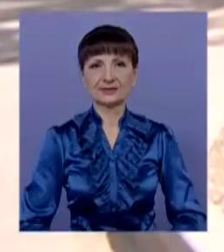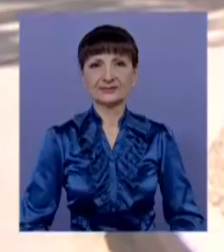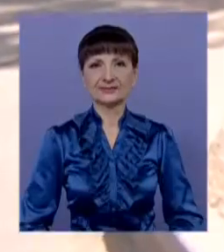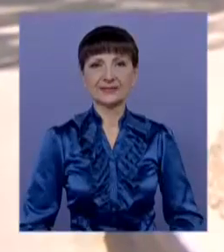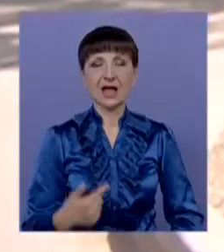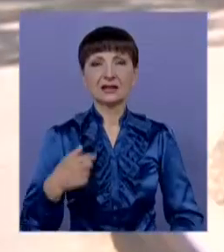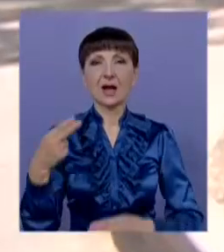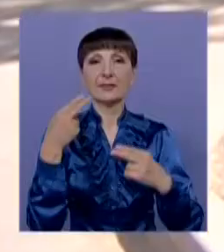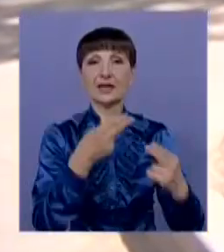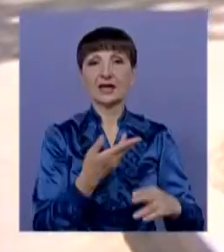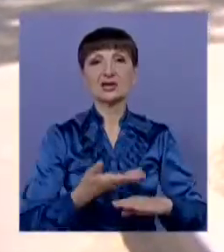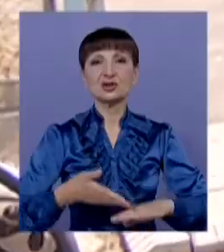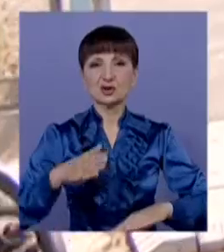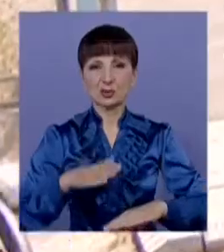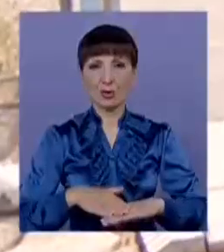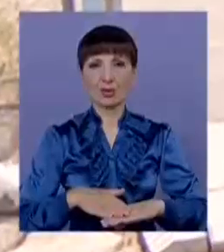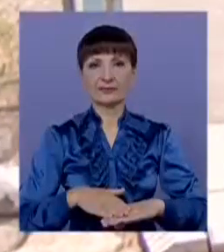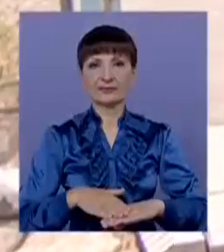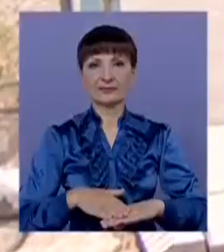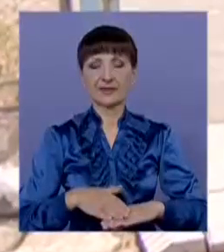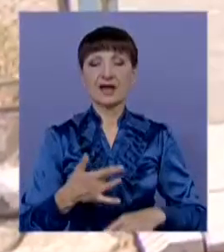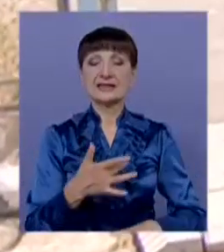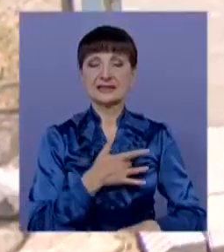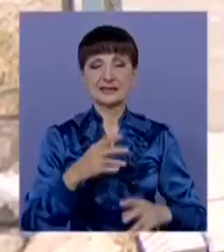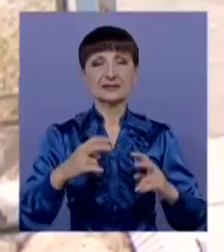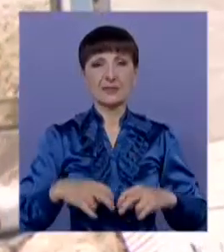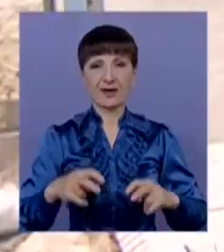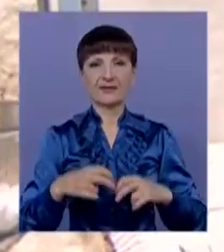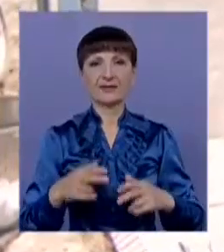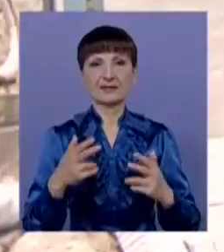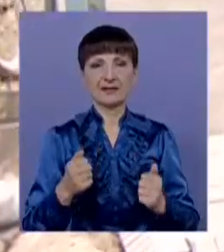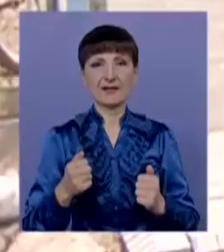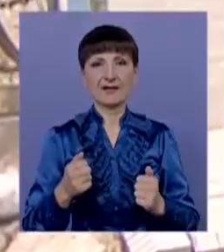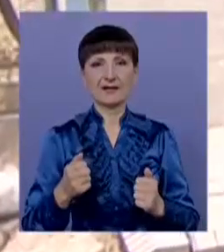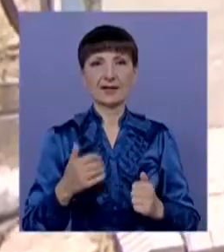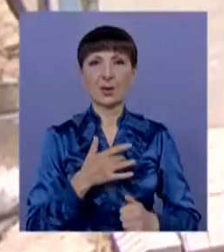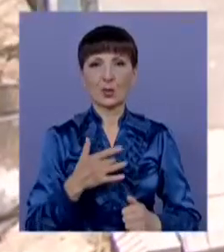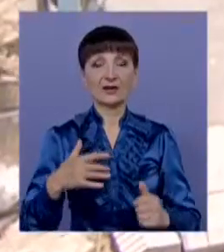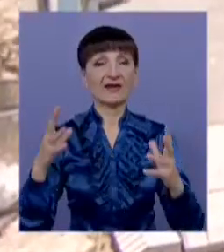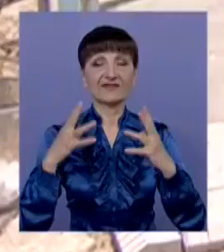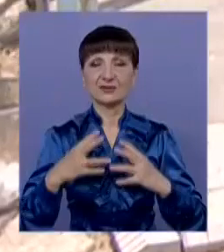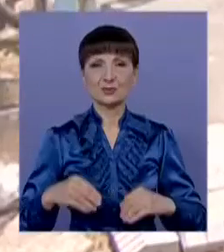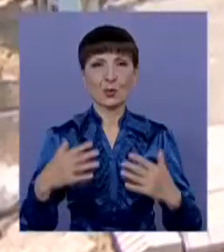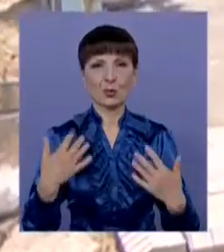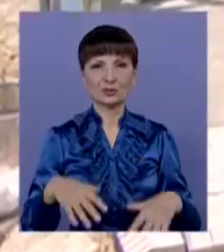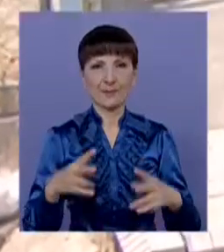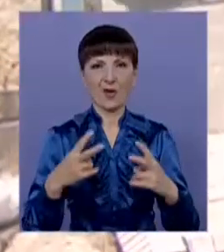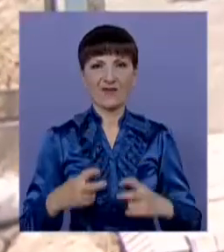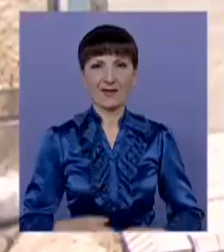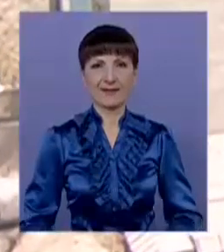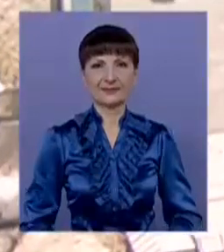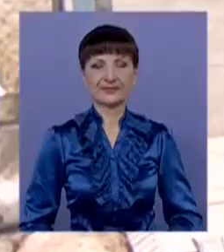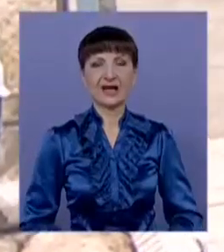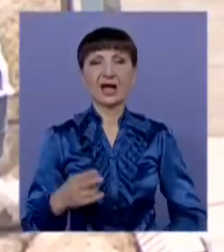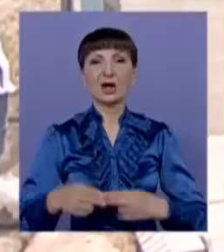Нам ехать уже тяжело как-то. Сердце проверить, сердце, там легкие. Все проверить.